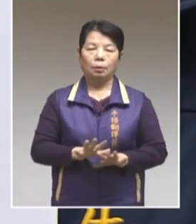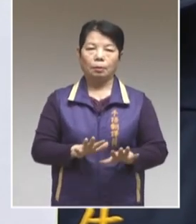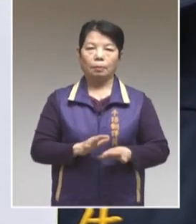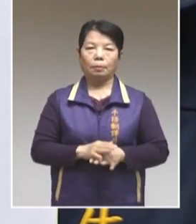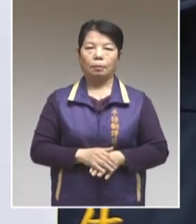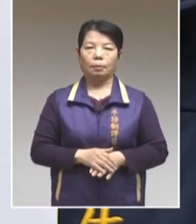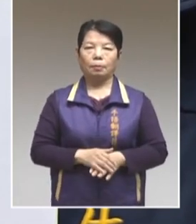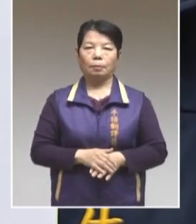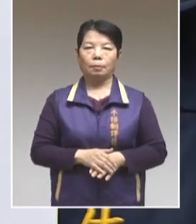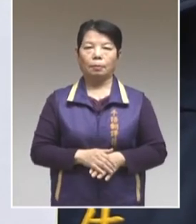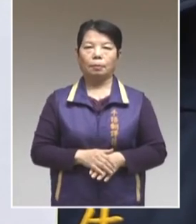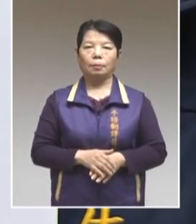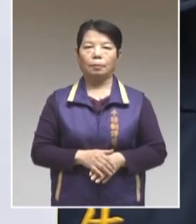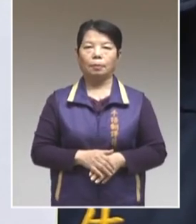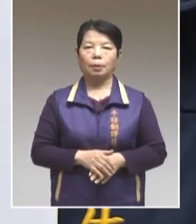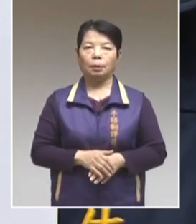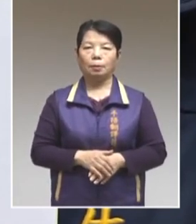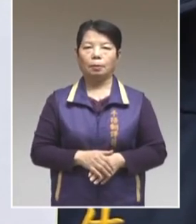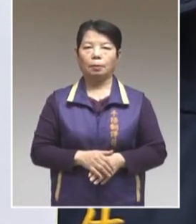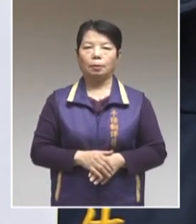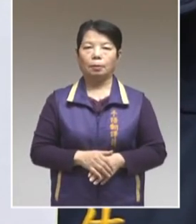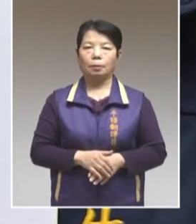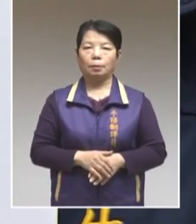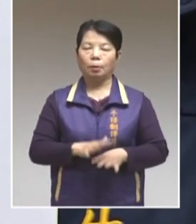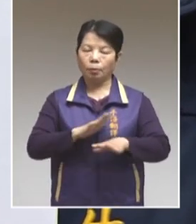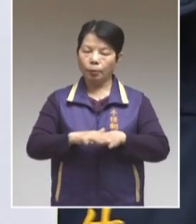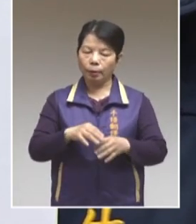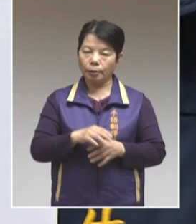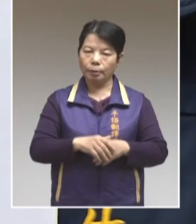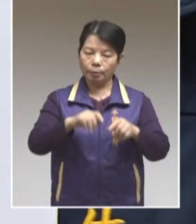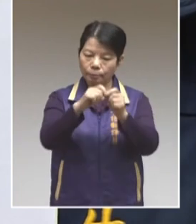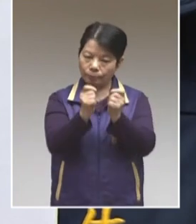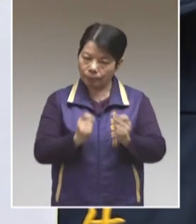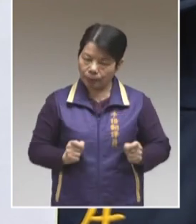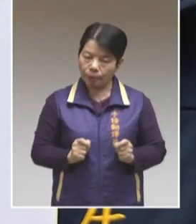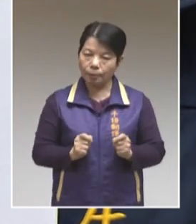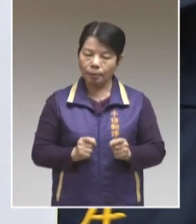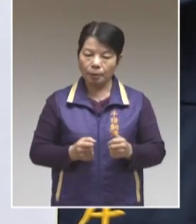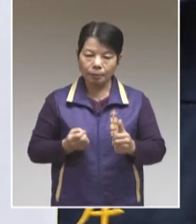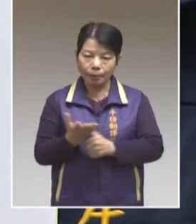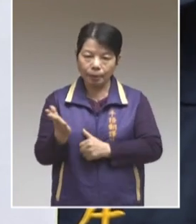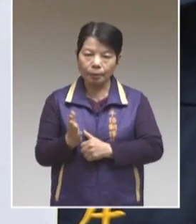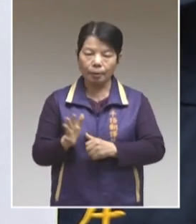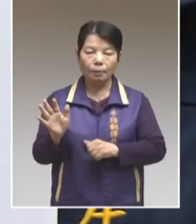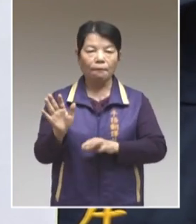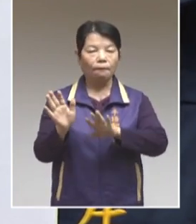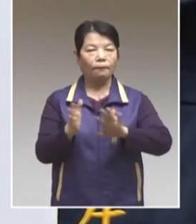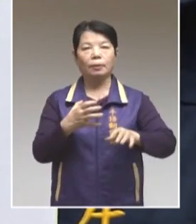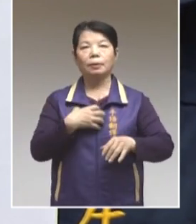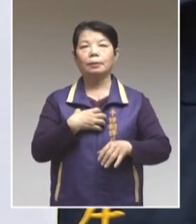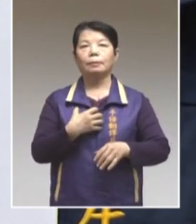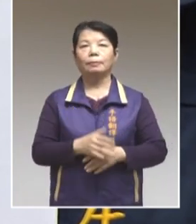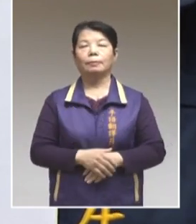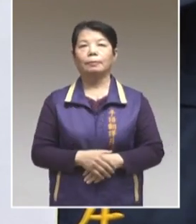去。我们进一步会去厘清它的感染风险。那